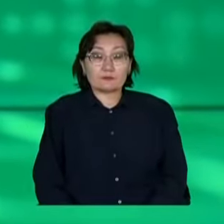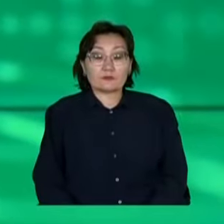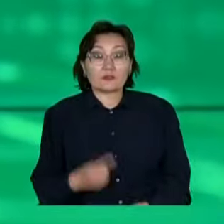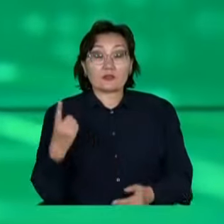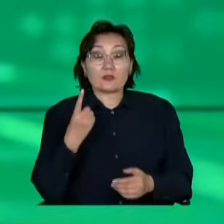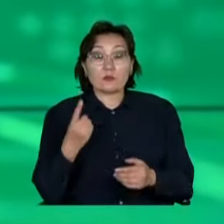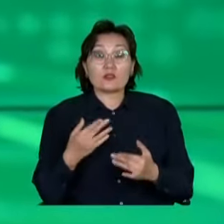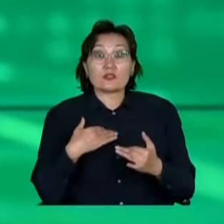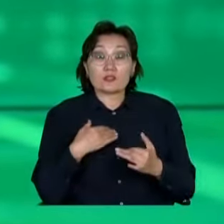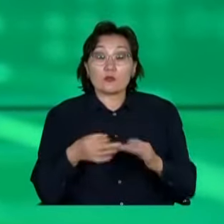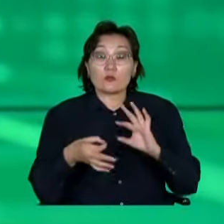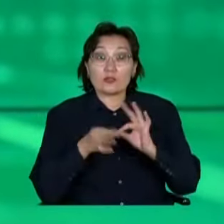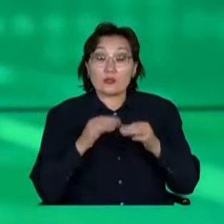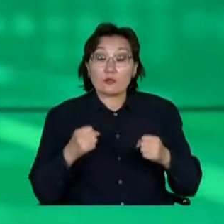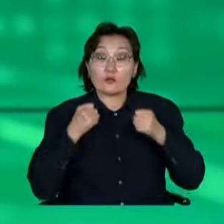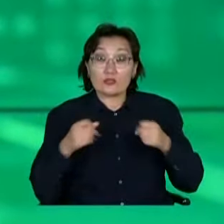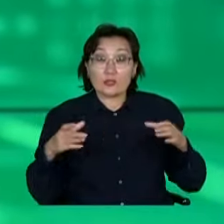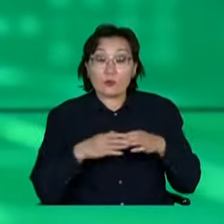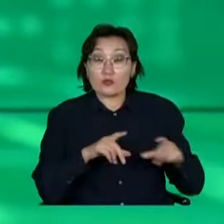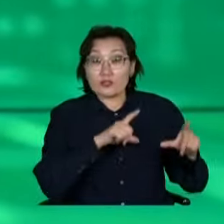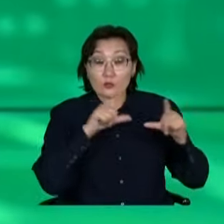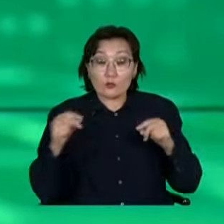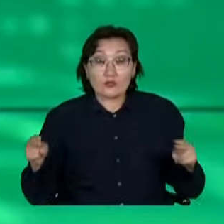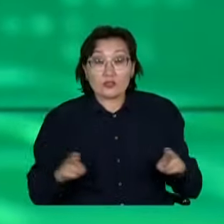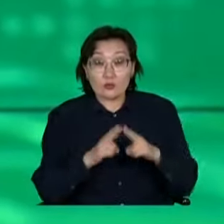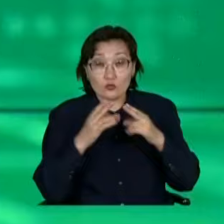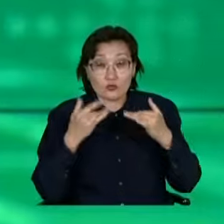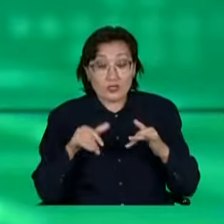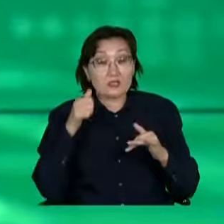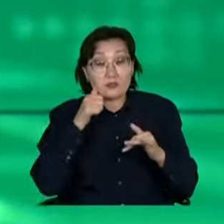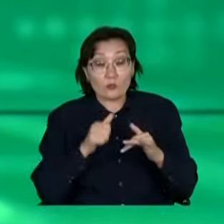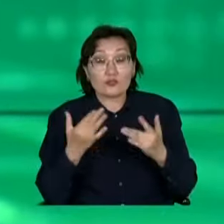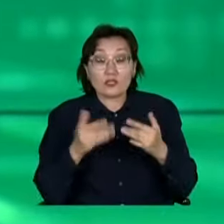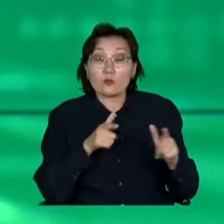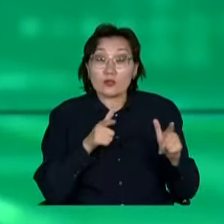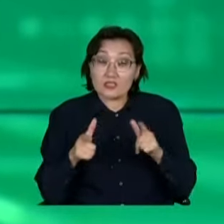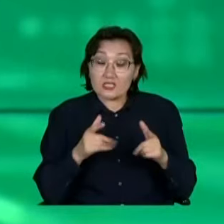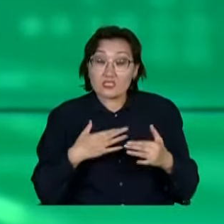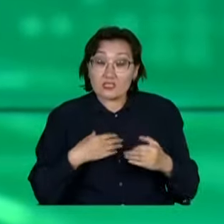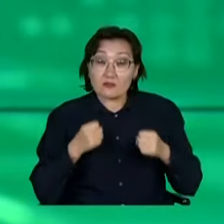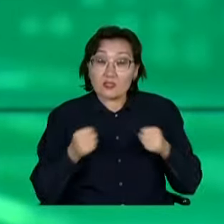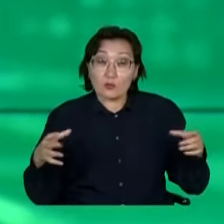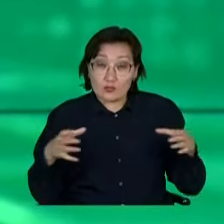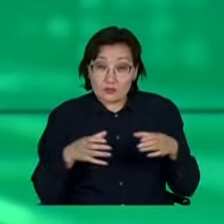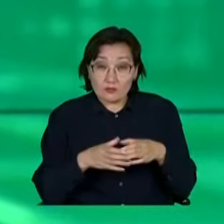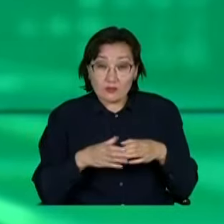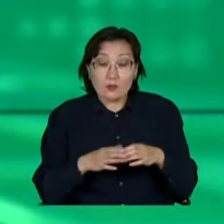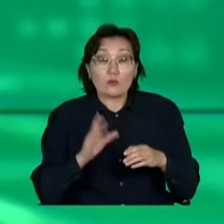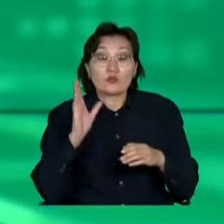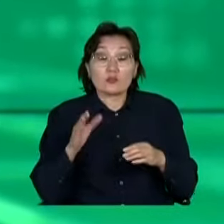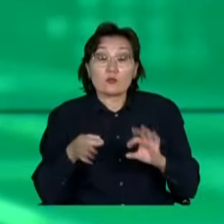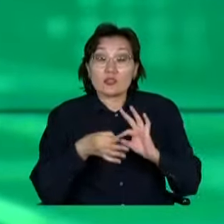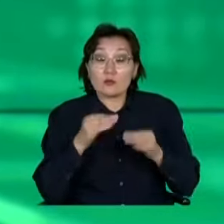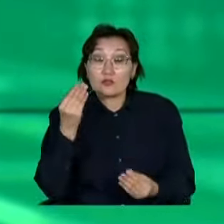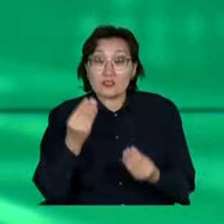Первый поток наших олимпийских спортсменов отправится в Париж уже завтра. О том, насколько подготовлены наши соотечественники к предстоящим